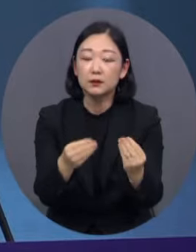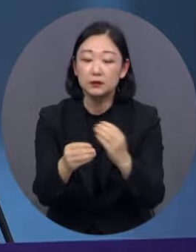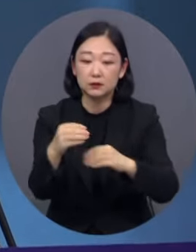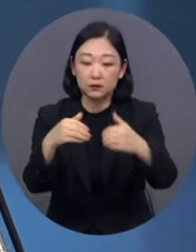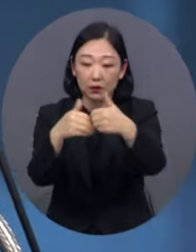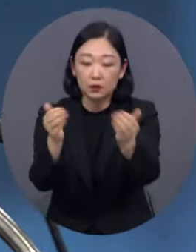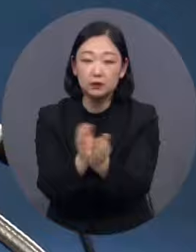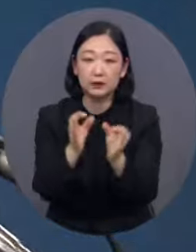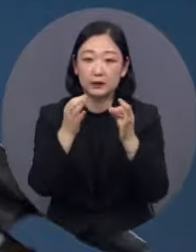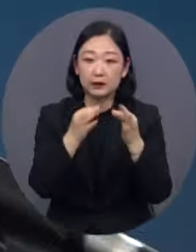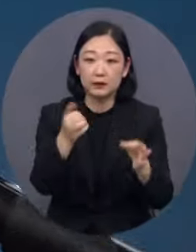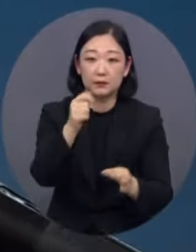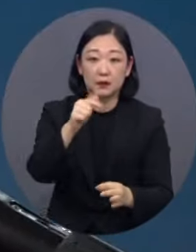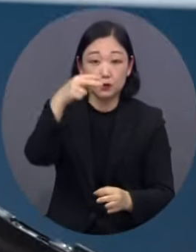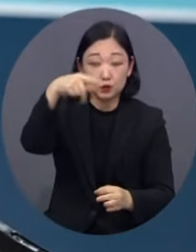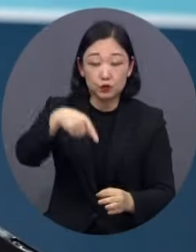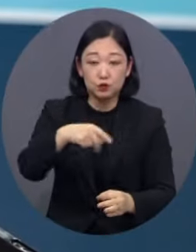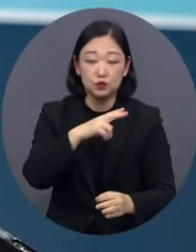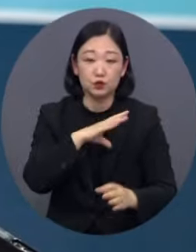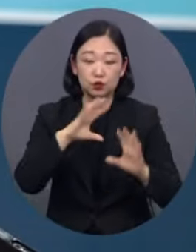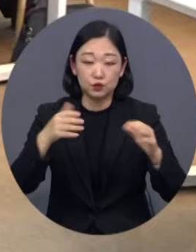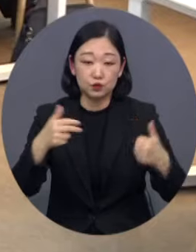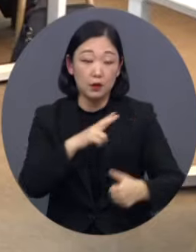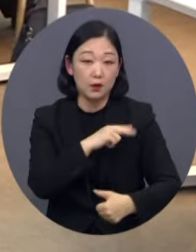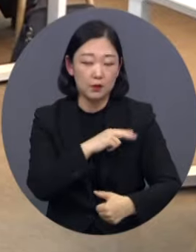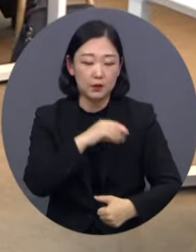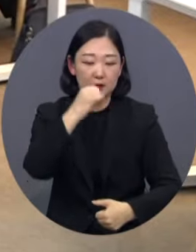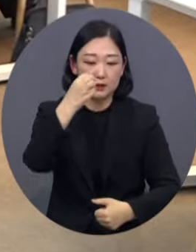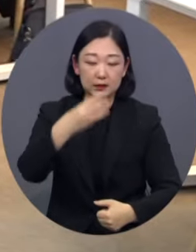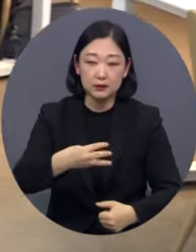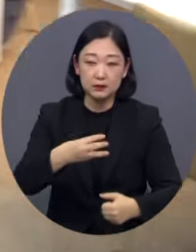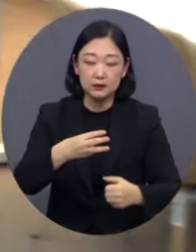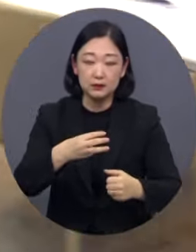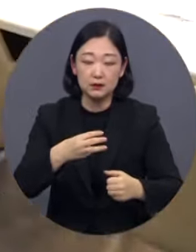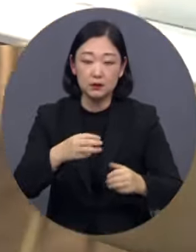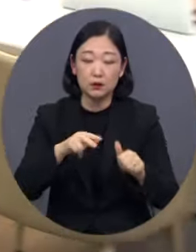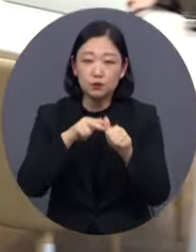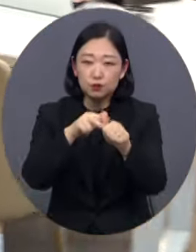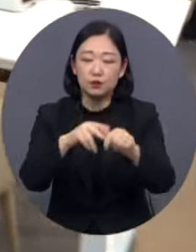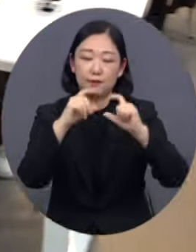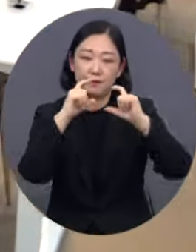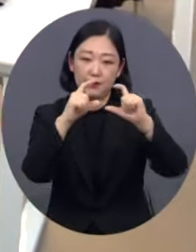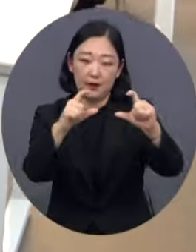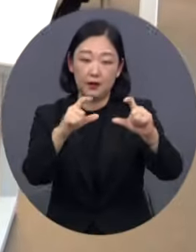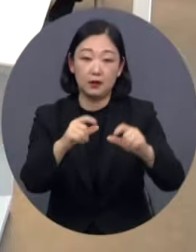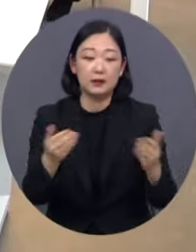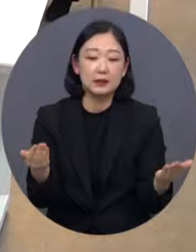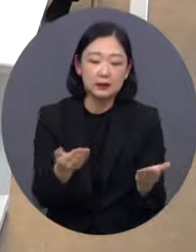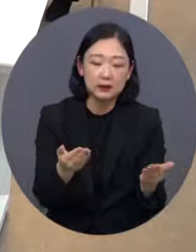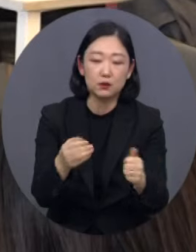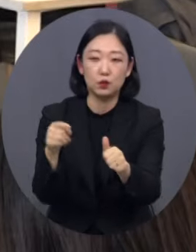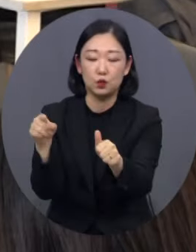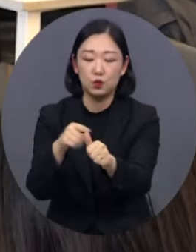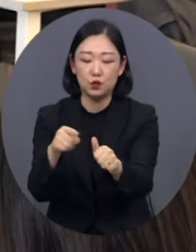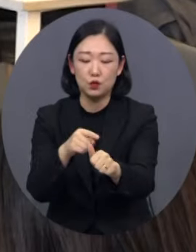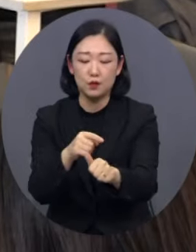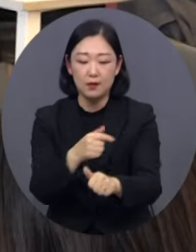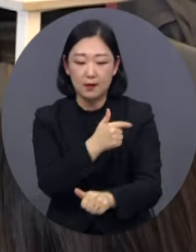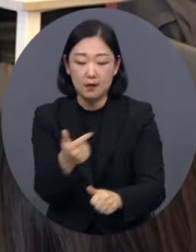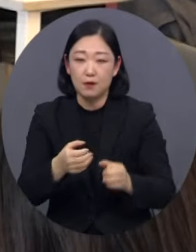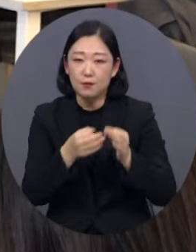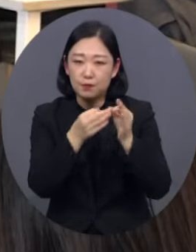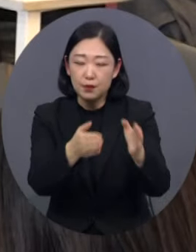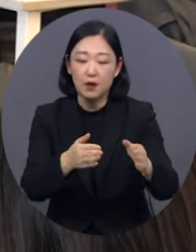더불어민주당 김한규 국회의원은 제주시 을 출마를 공식 선언했습니다. 일자리와 교육에 과감한 투자로